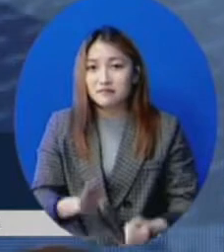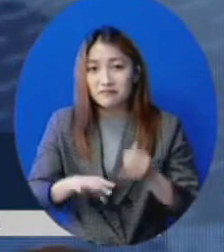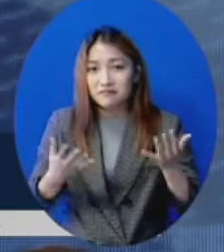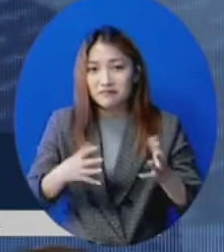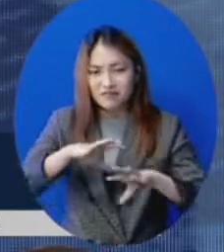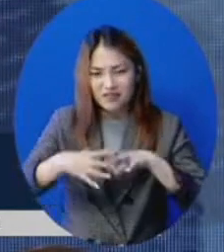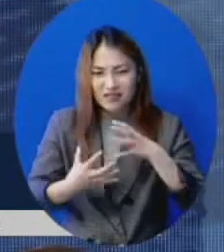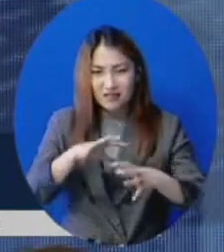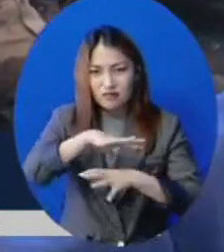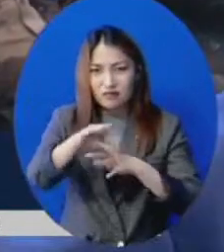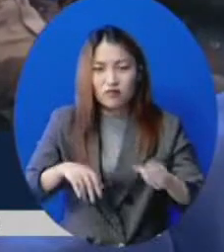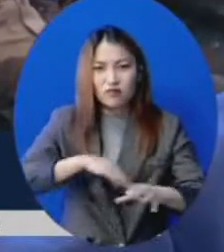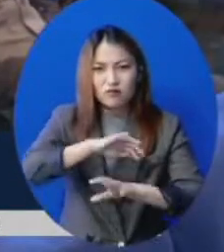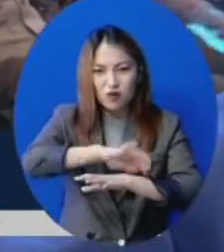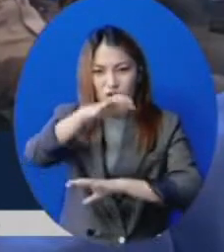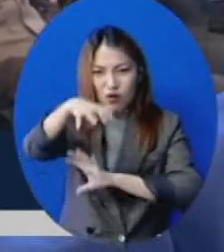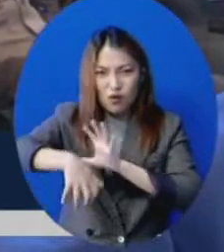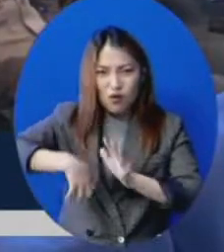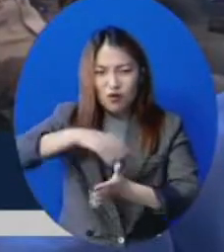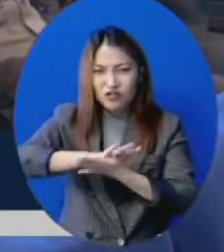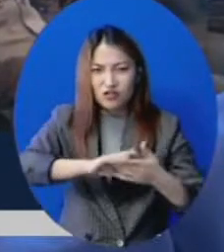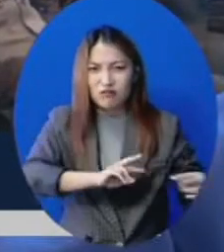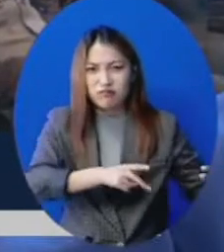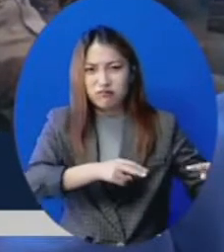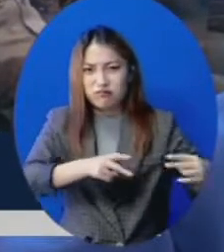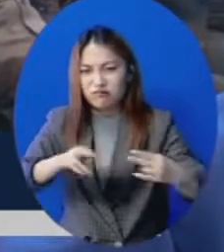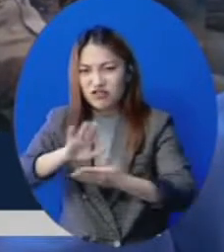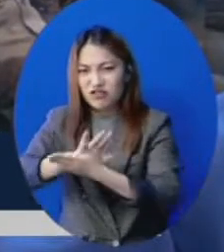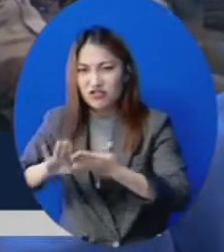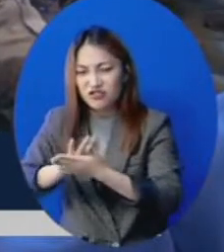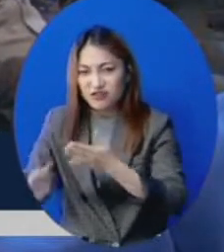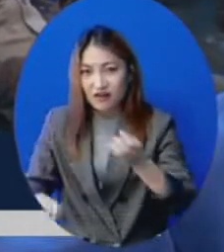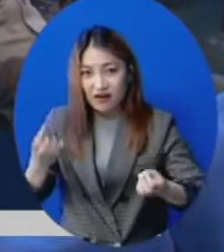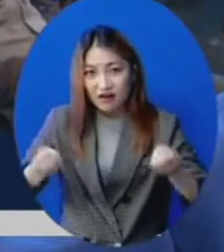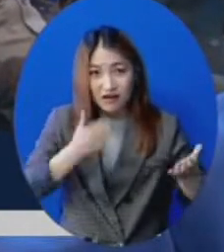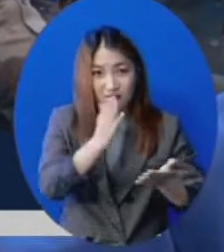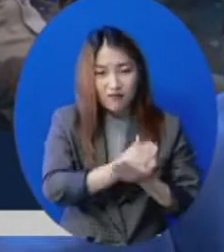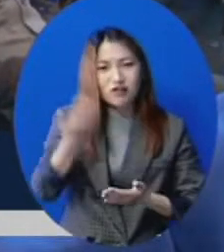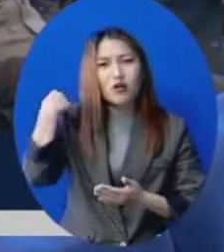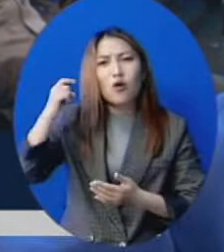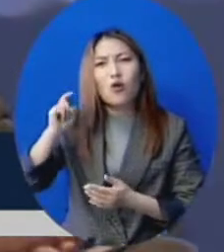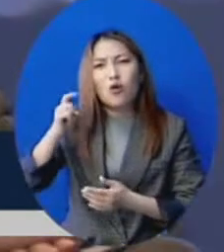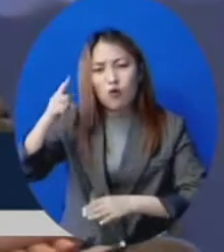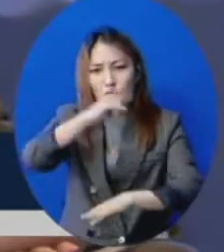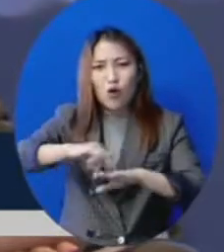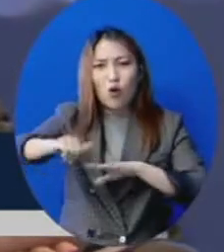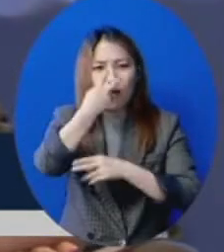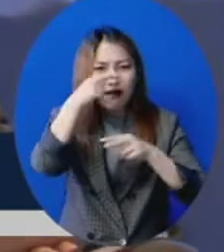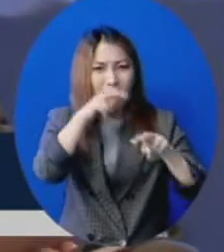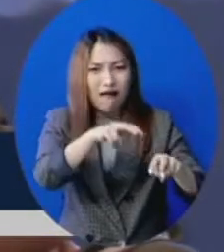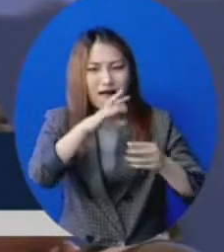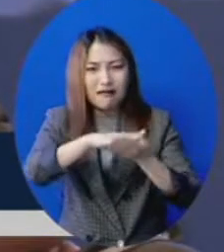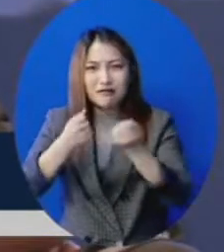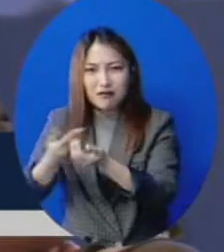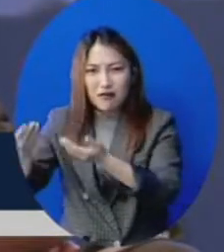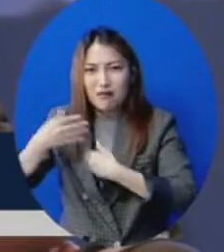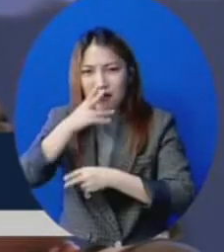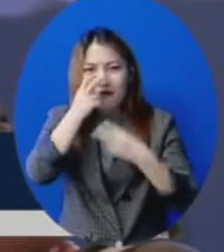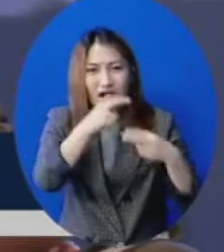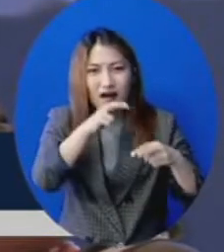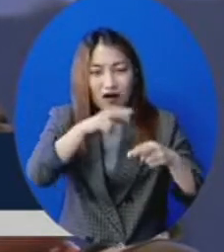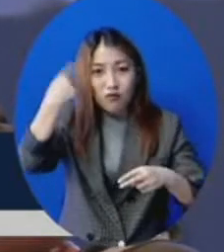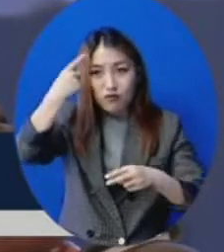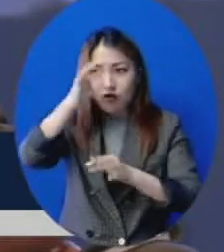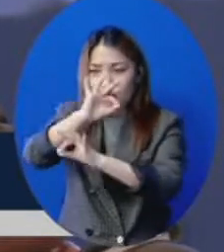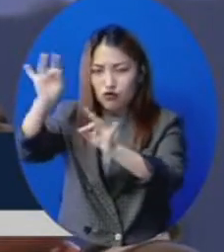Эцэст нь дэлхийн тахын уул уурхайн салбар хөвсөн өөрчлөгдөж шин төрлүүд бий болж байна. Хуучин Монгол улсыг хардаг байсан хөрөнгө оруулагчдын